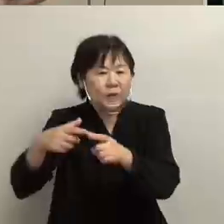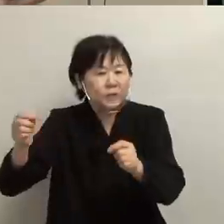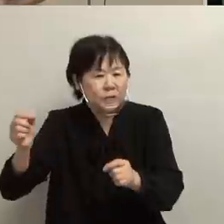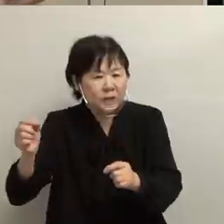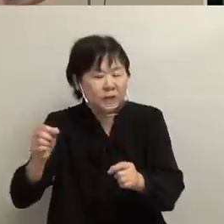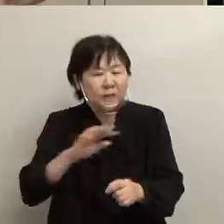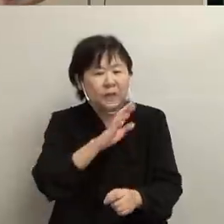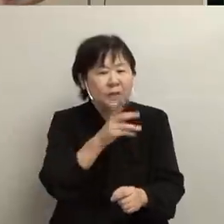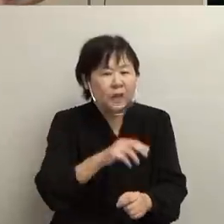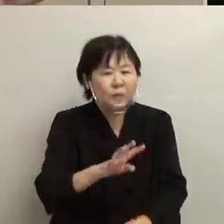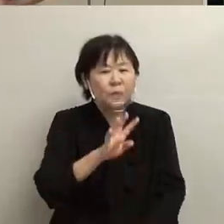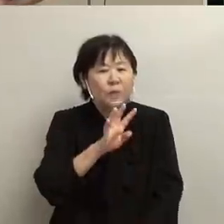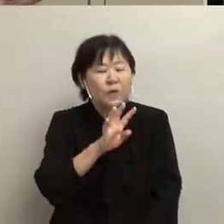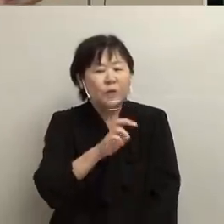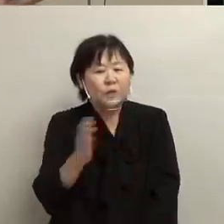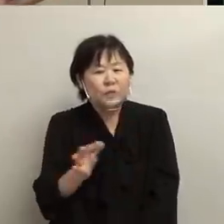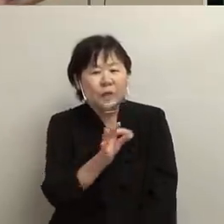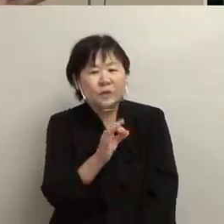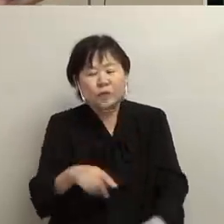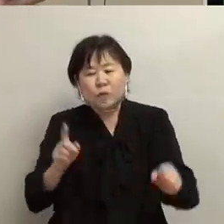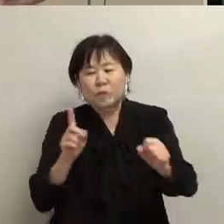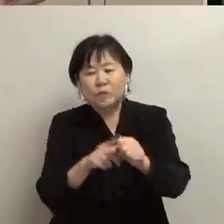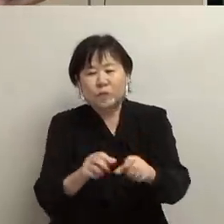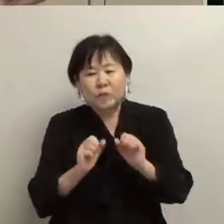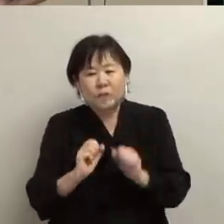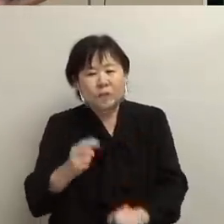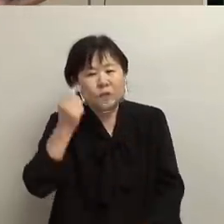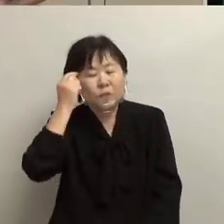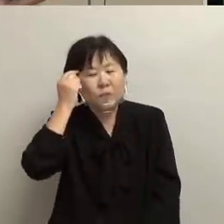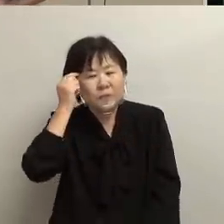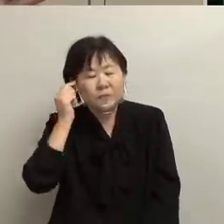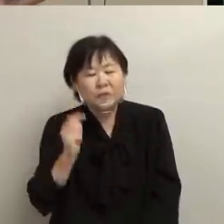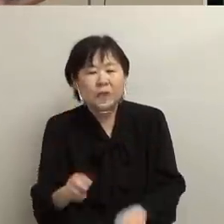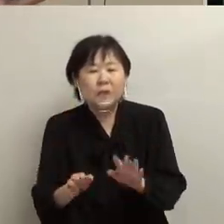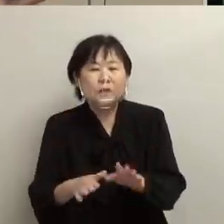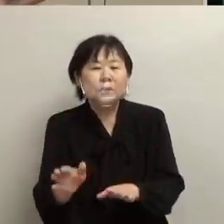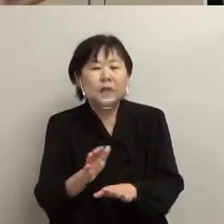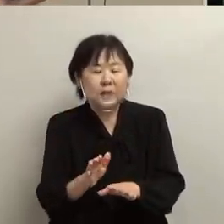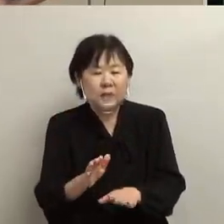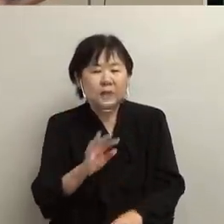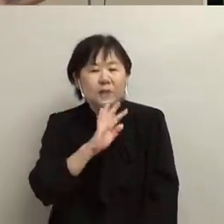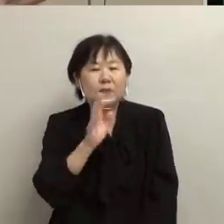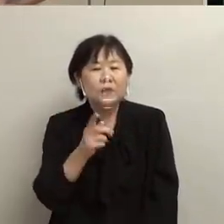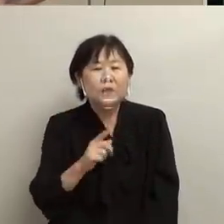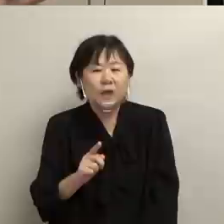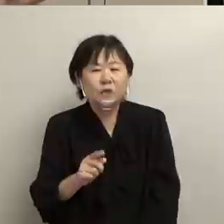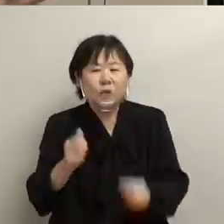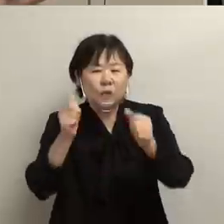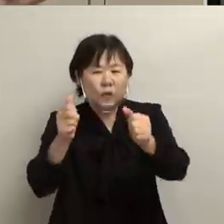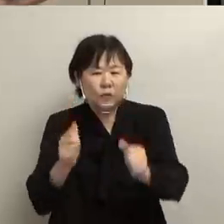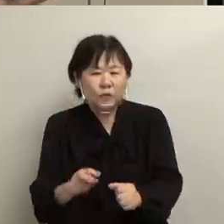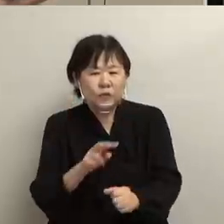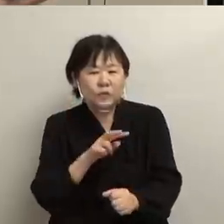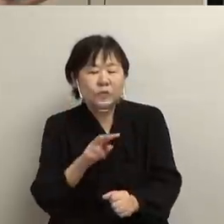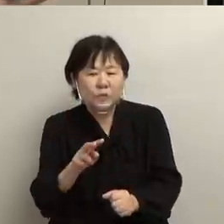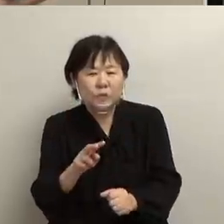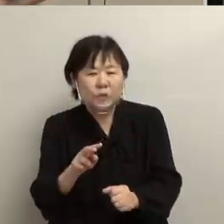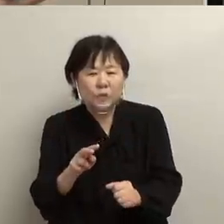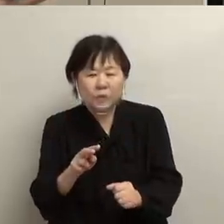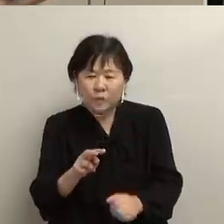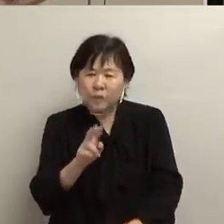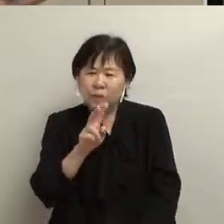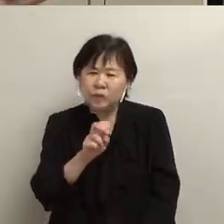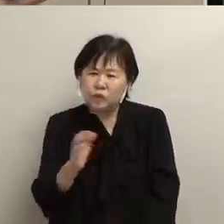実験の方も4割を目標にやっていらっしゃるかと思うんですか8最近のあのー県のホームページを見ると割合で20%ぐらい